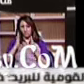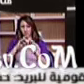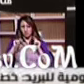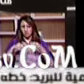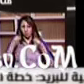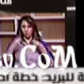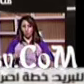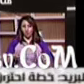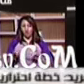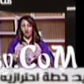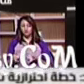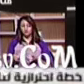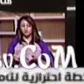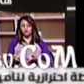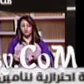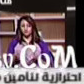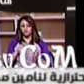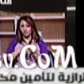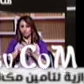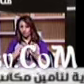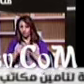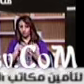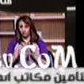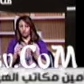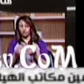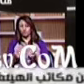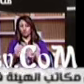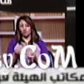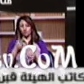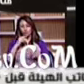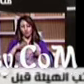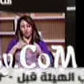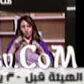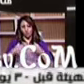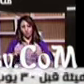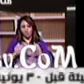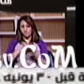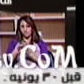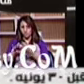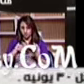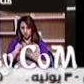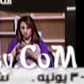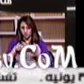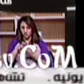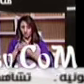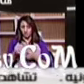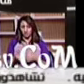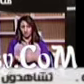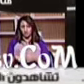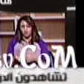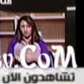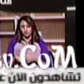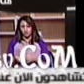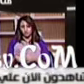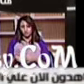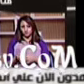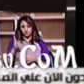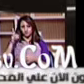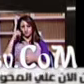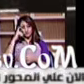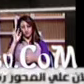اخرى بيركبوا على المشكله دي وبيحاولوا ان هم يتواجدوا باي طريقه طريقتهم في التواجد غير طريقه الفرقاء السياسيين في